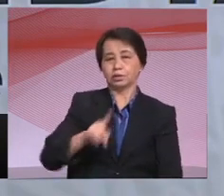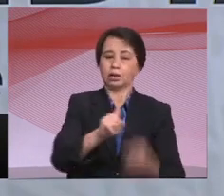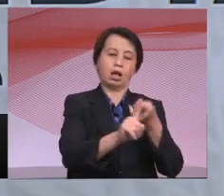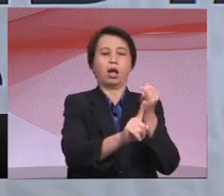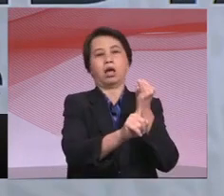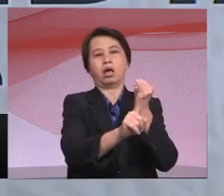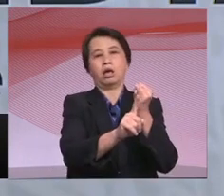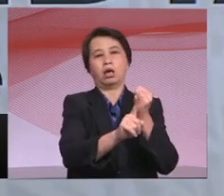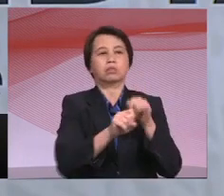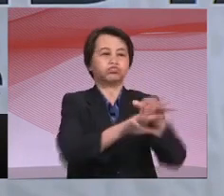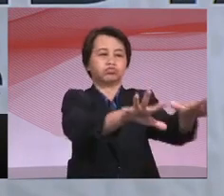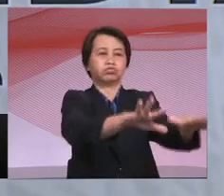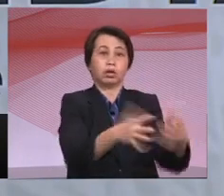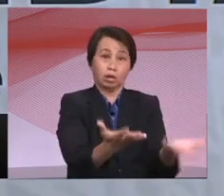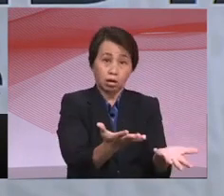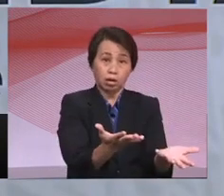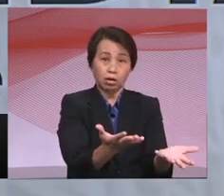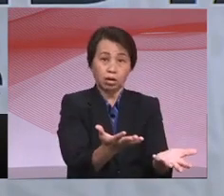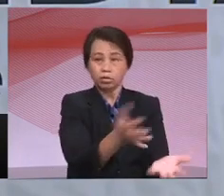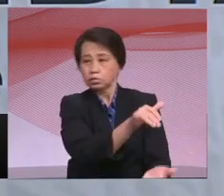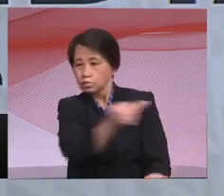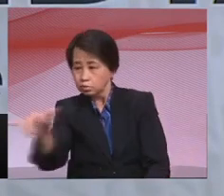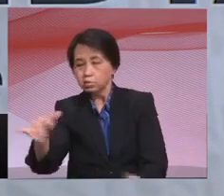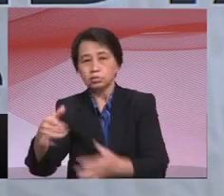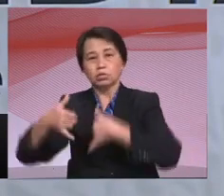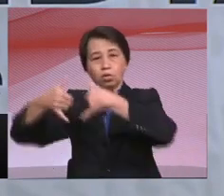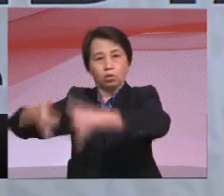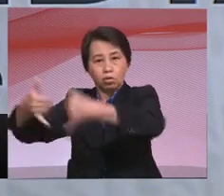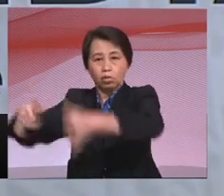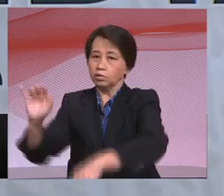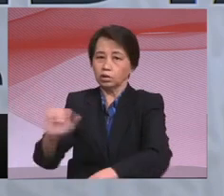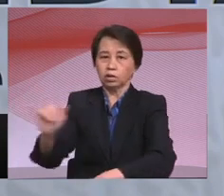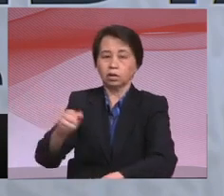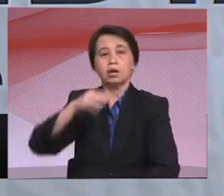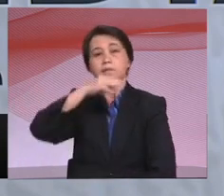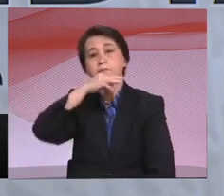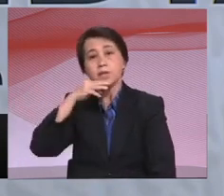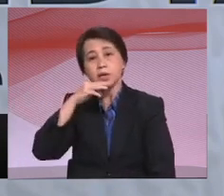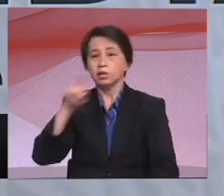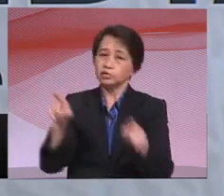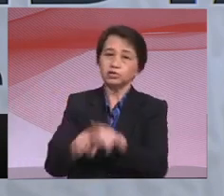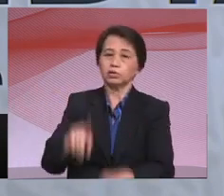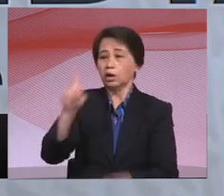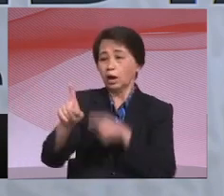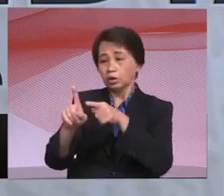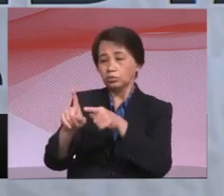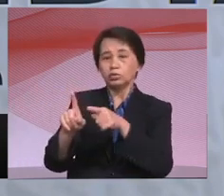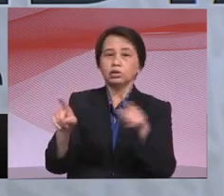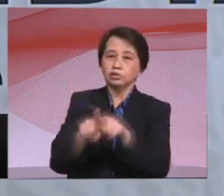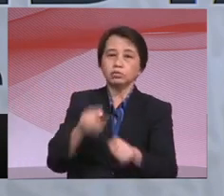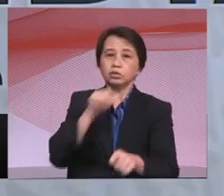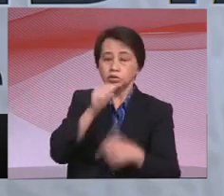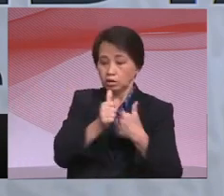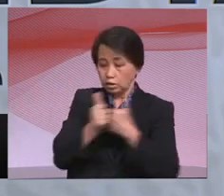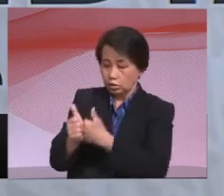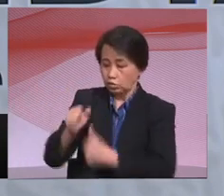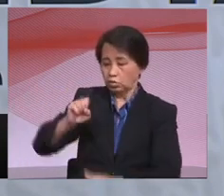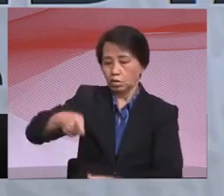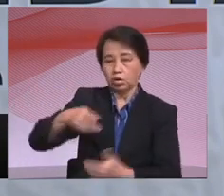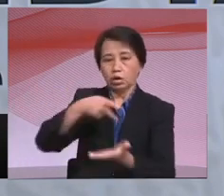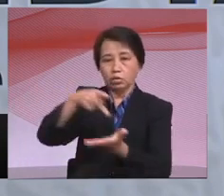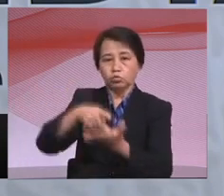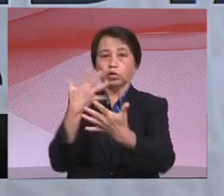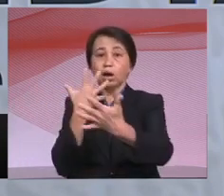menjangkiti, iaitu menular dalam komuniti. Begitu juga di Melbourne, seorang yang tidak patuh kepada SOP di pusat